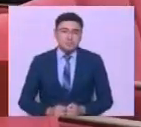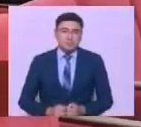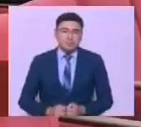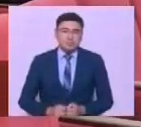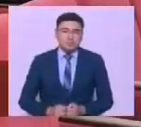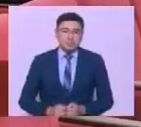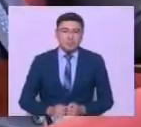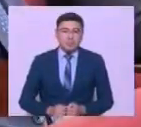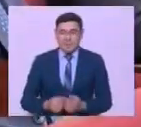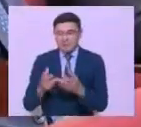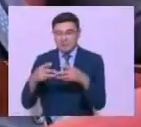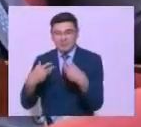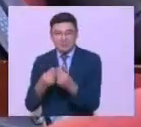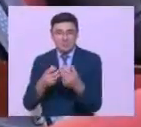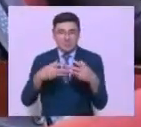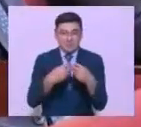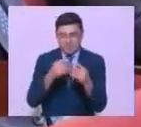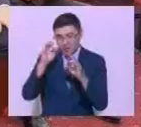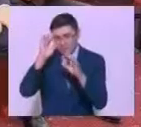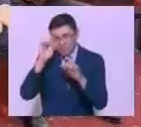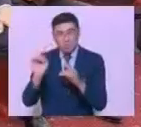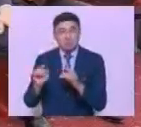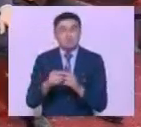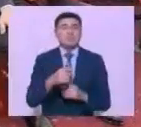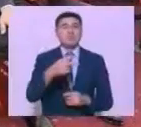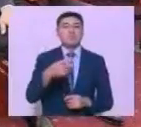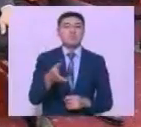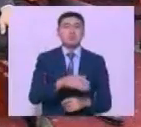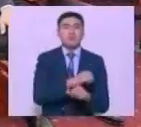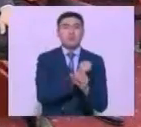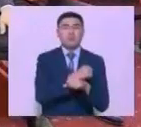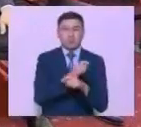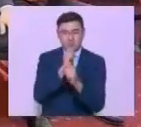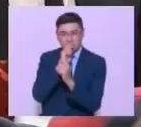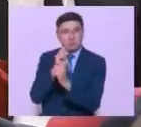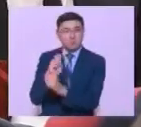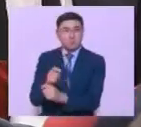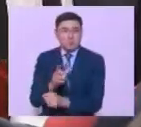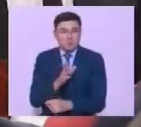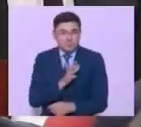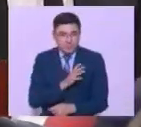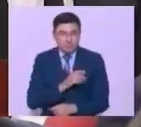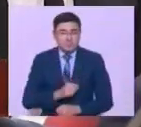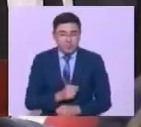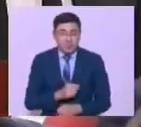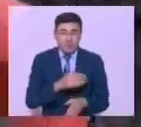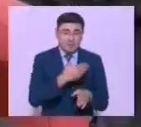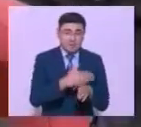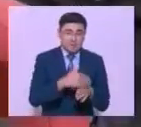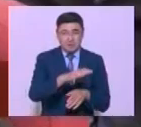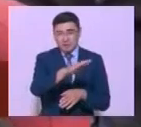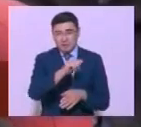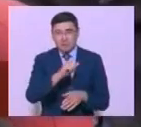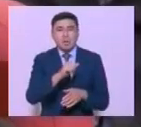әлеуметтік жағдайы төмен отбасыларға 20 түйе берді. Бұл ауыл аманаты бағдарламасының бір бағыты саналатын тауарлы несие бойынша облыста